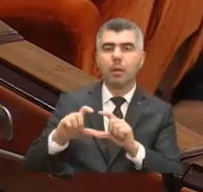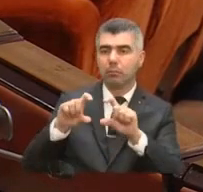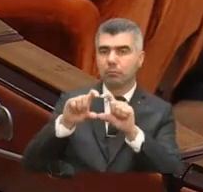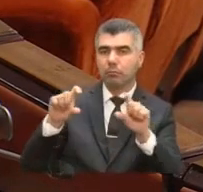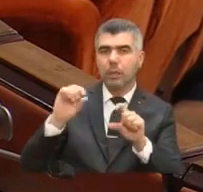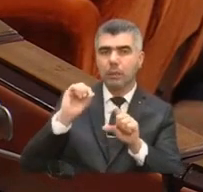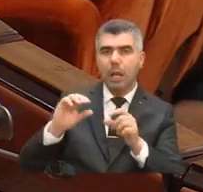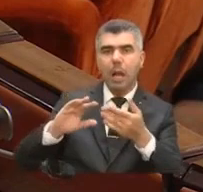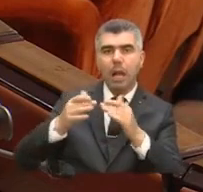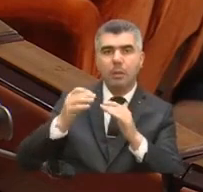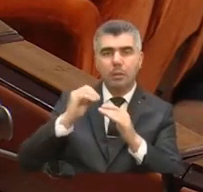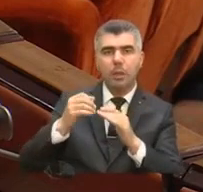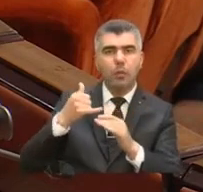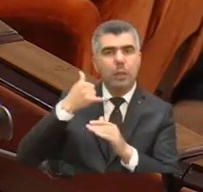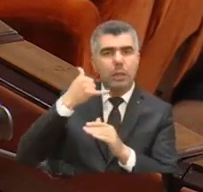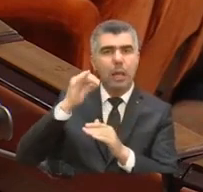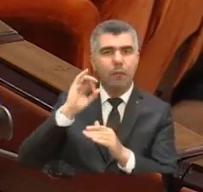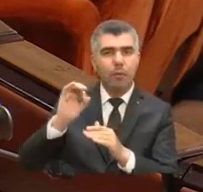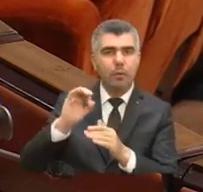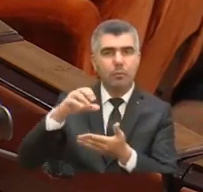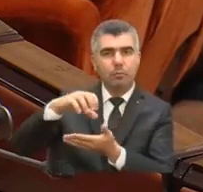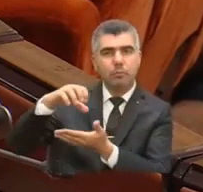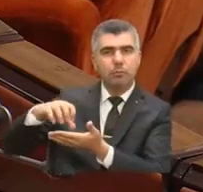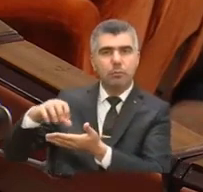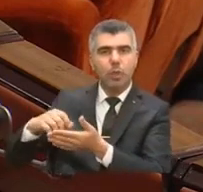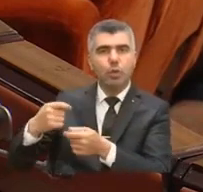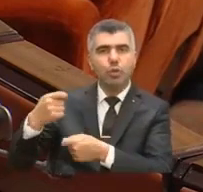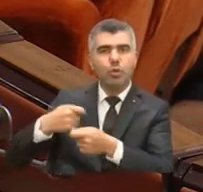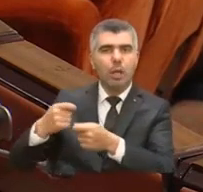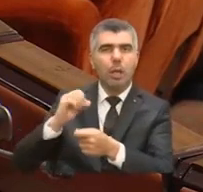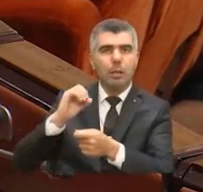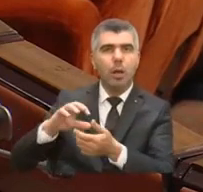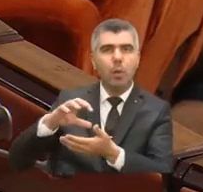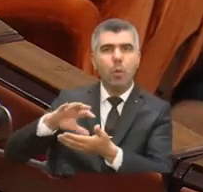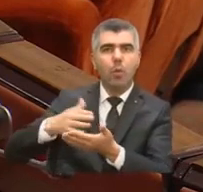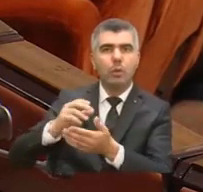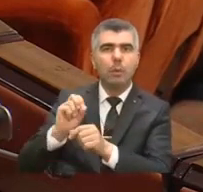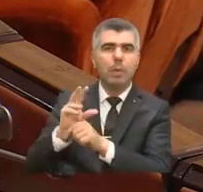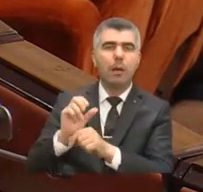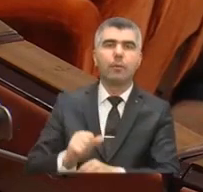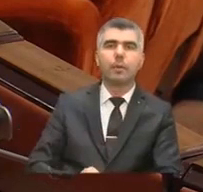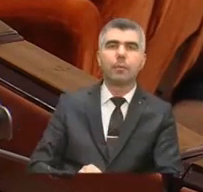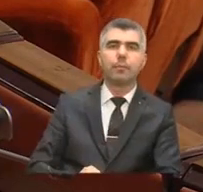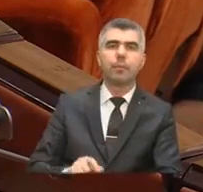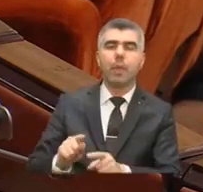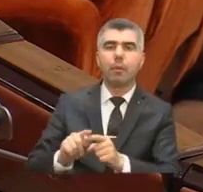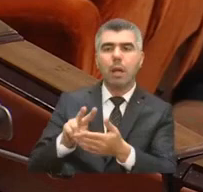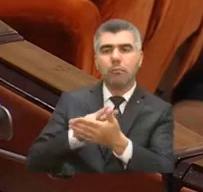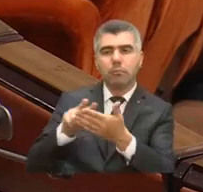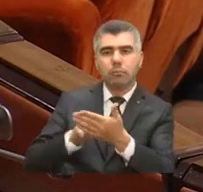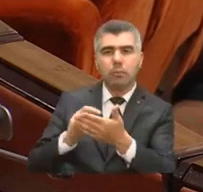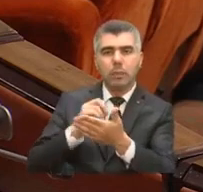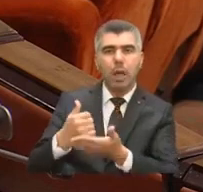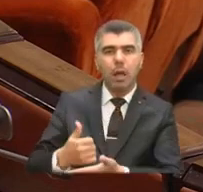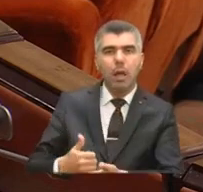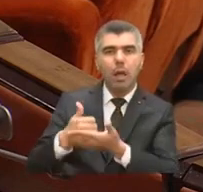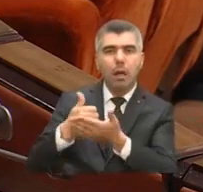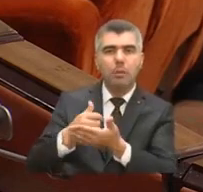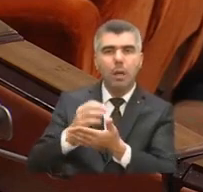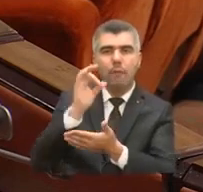الرسمي ومراكز النداء الخاصة بها ووكالاتها التجارية وأيضا شبكة وكالة السفر. حسب دراسة تقييم لمستوى الخدمات